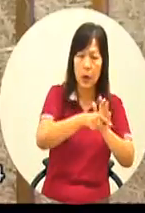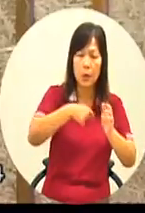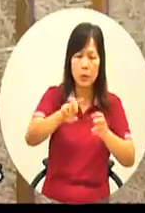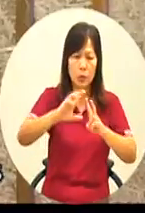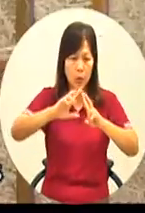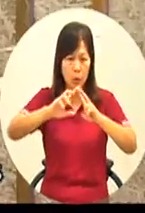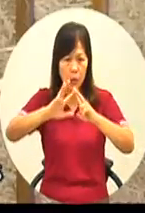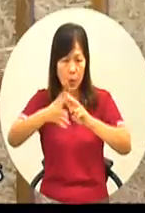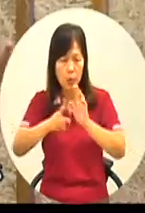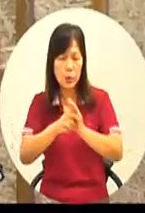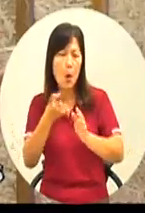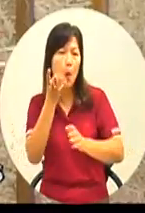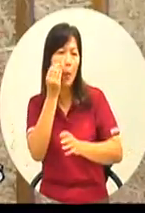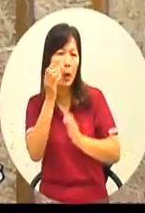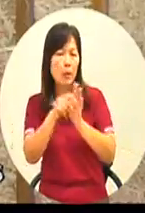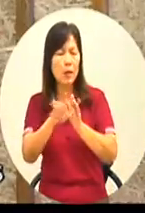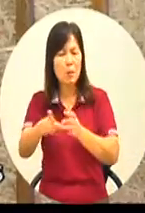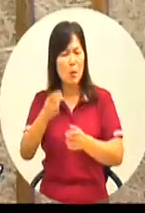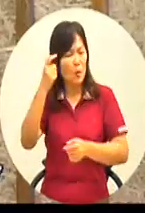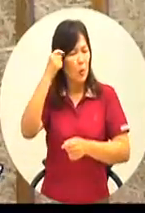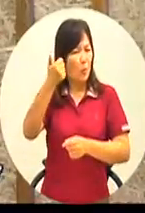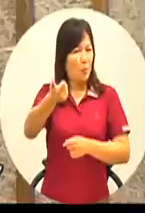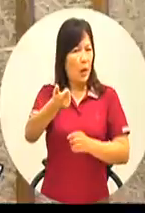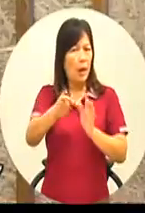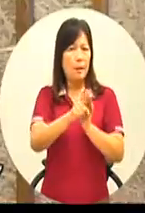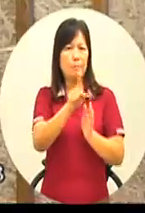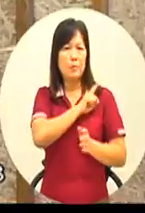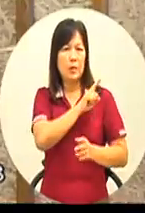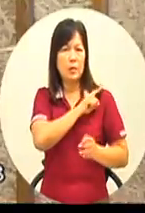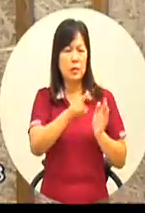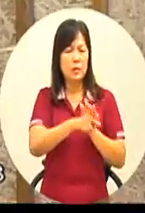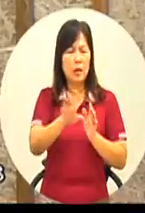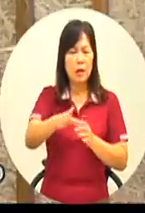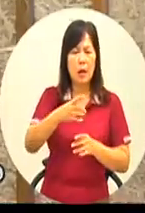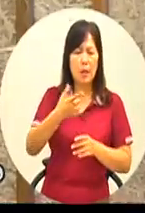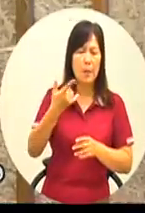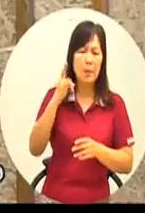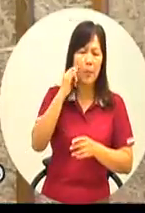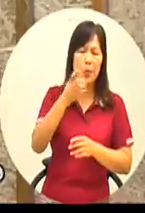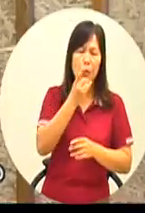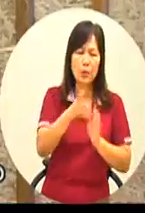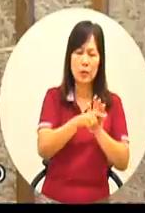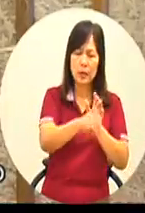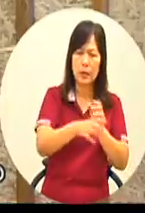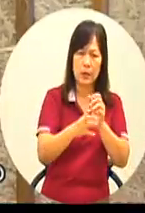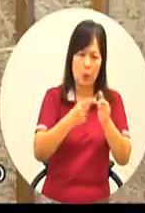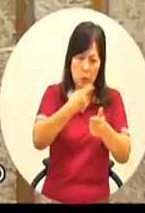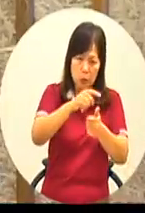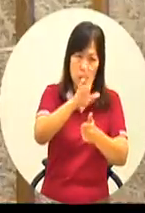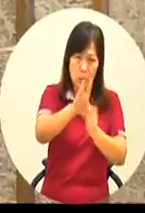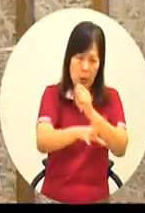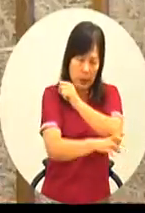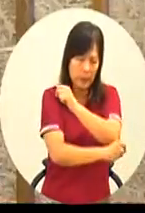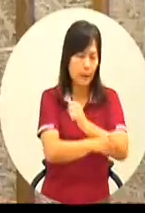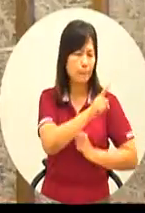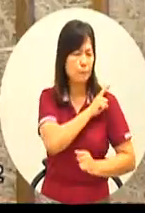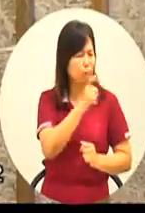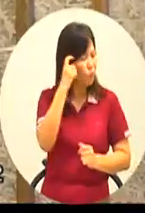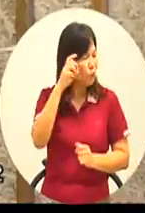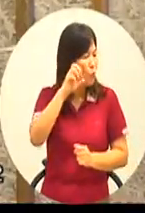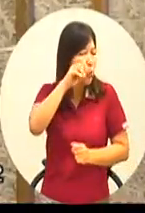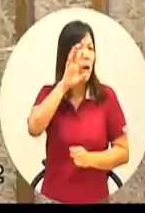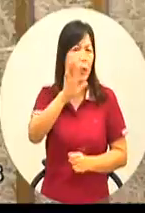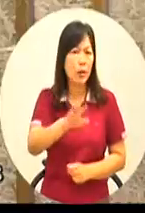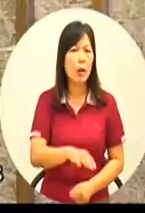参访，然后非常非常的骄傲，他的母语在高雄这样子被呵护。好，被这样子一个扎根的一个动作，所以其实这个观光